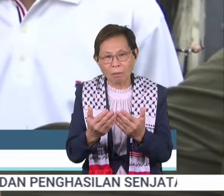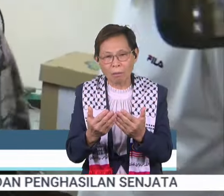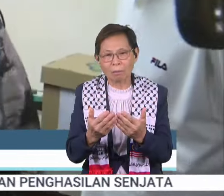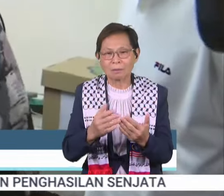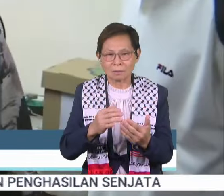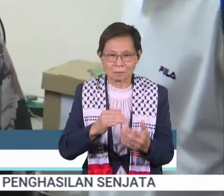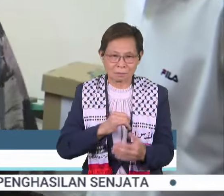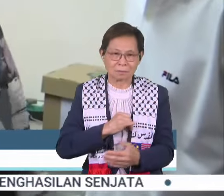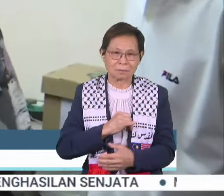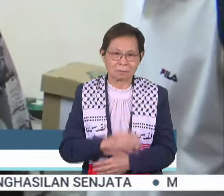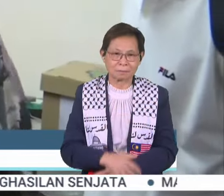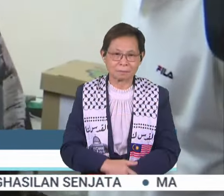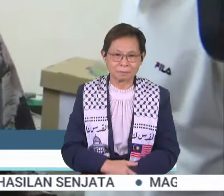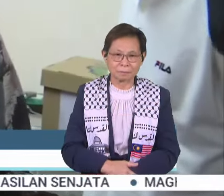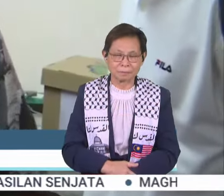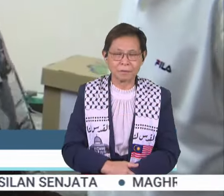abadi.